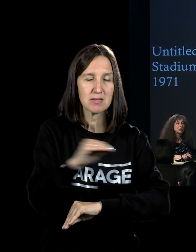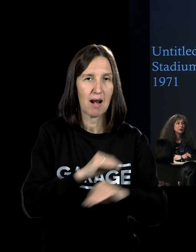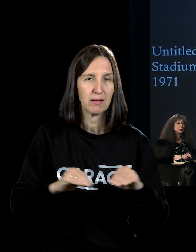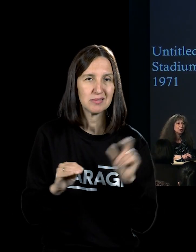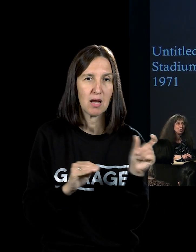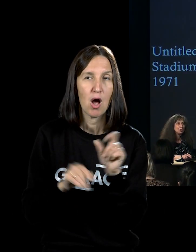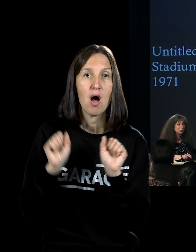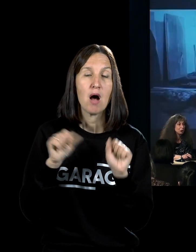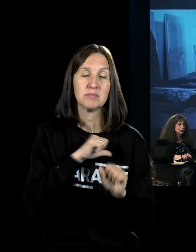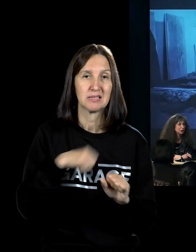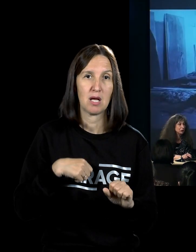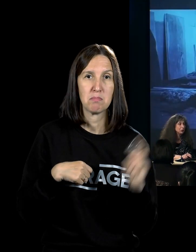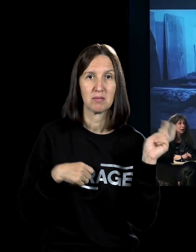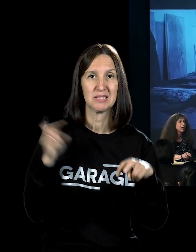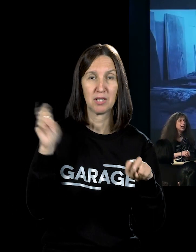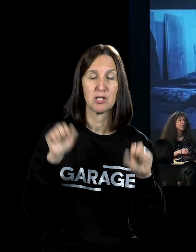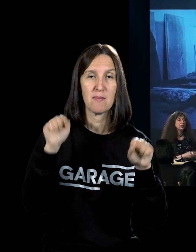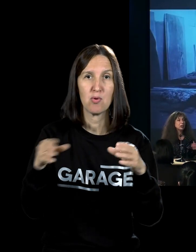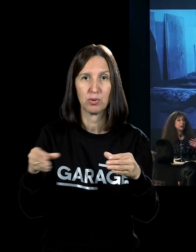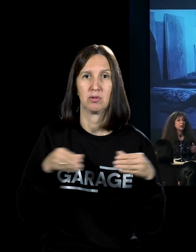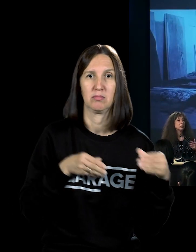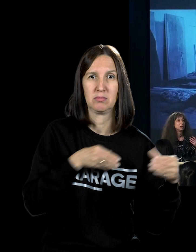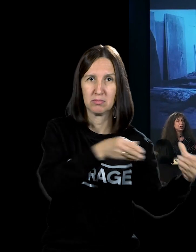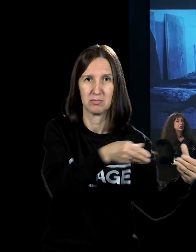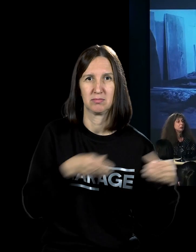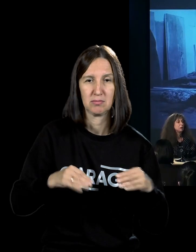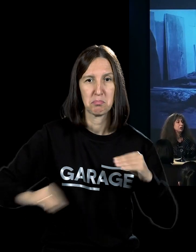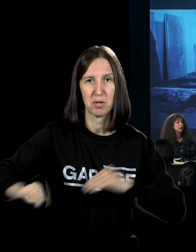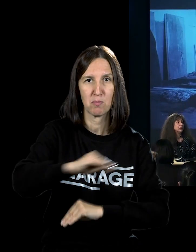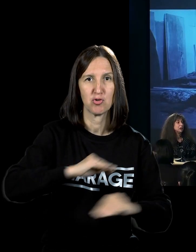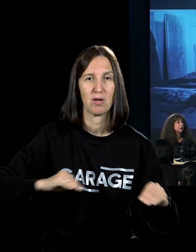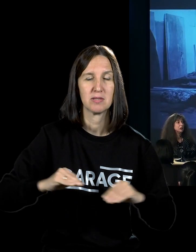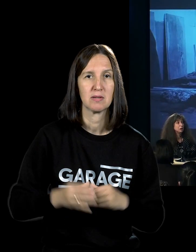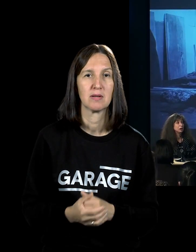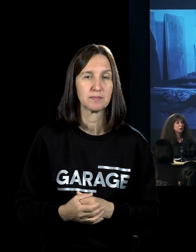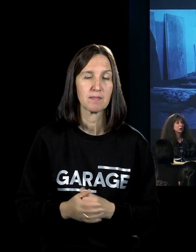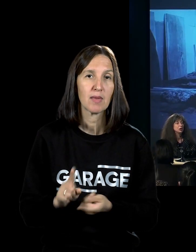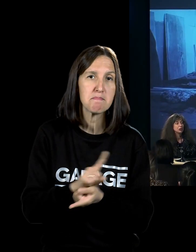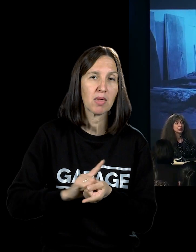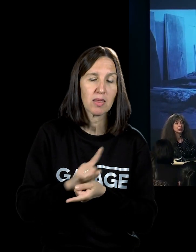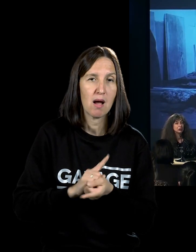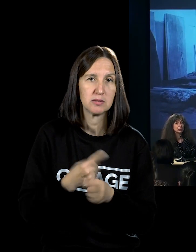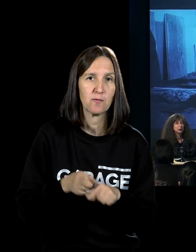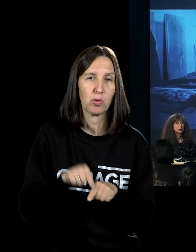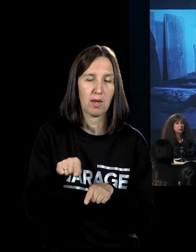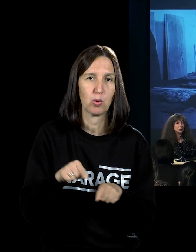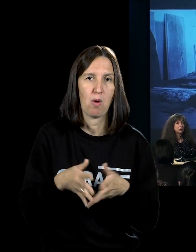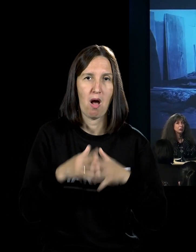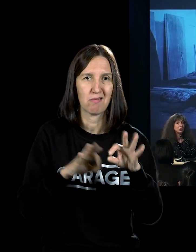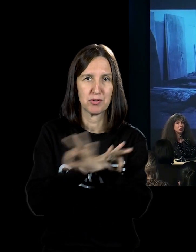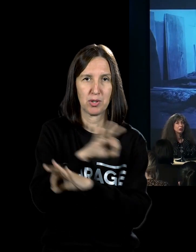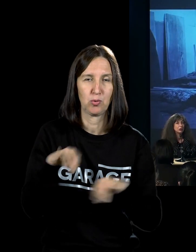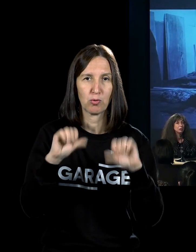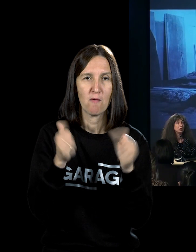эту протоархитектурную форму этого стадиона. И, наконец, как бы серия выставок, которые начинает делать